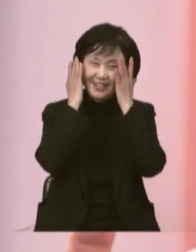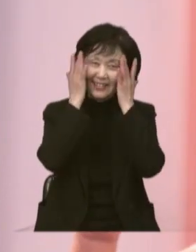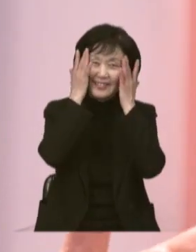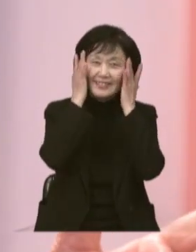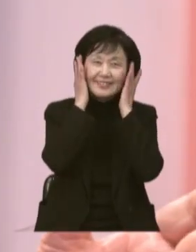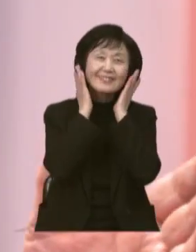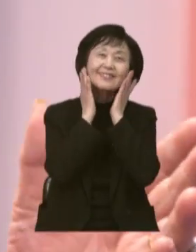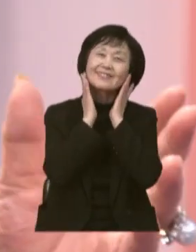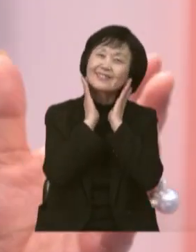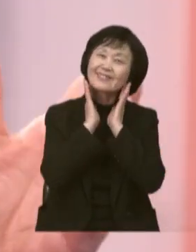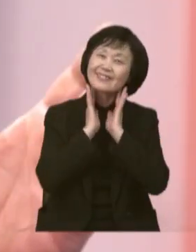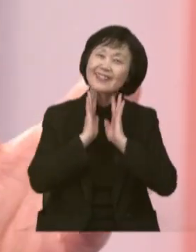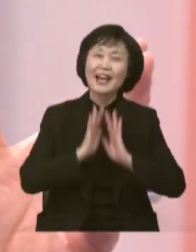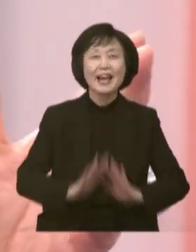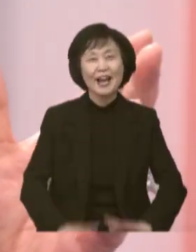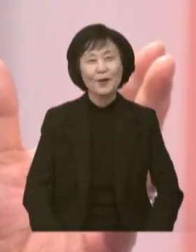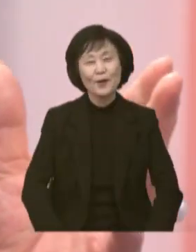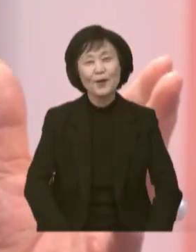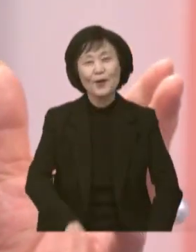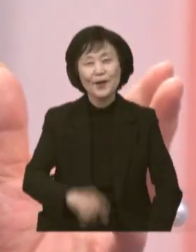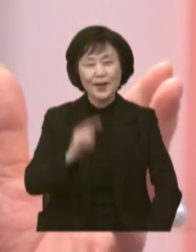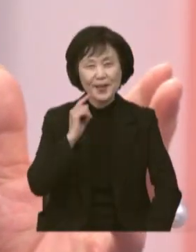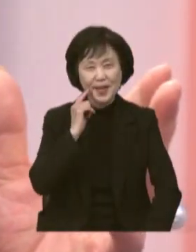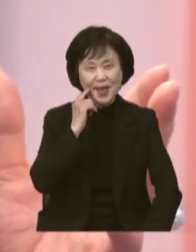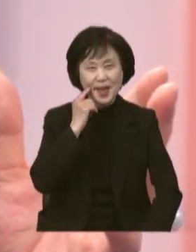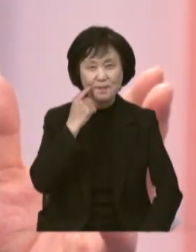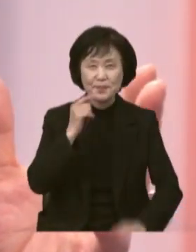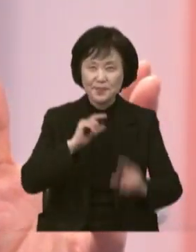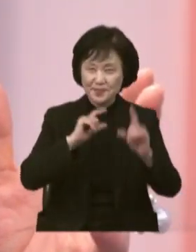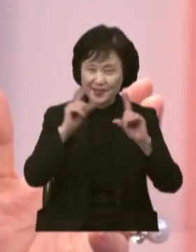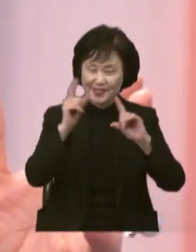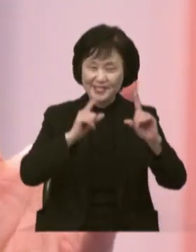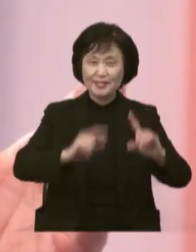같은 죄인